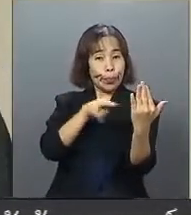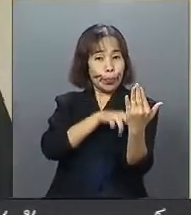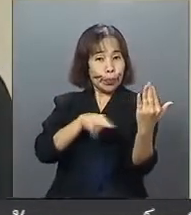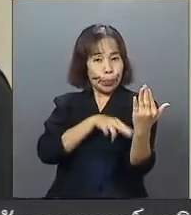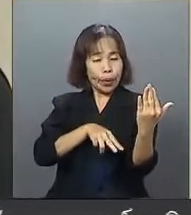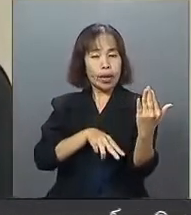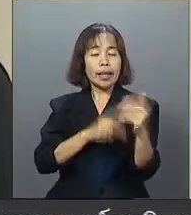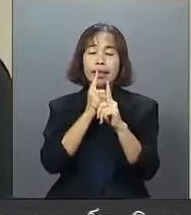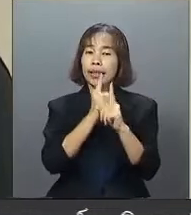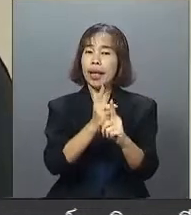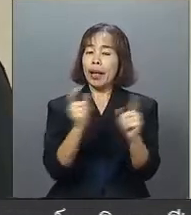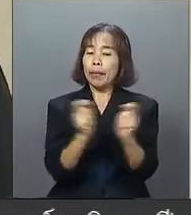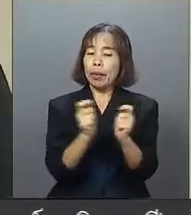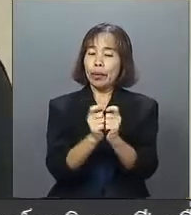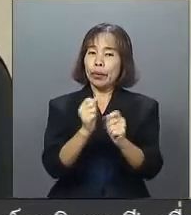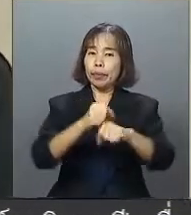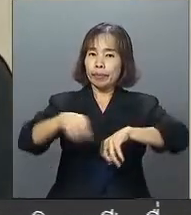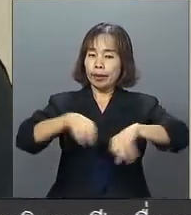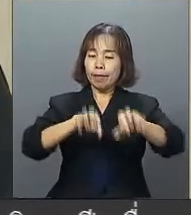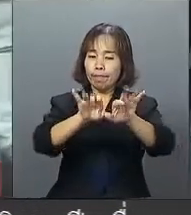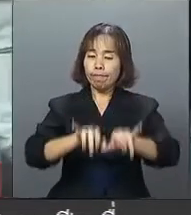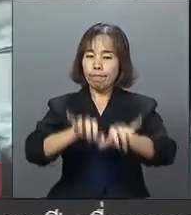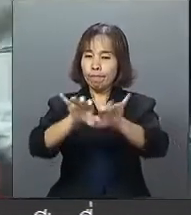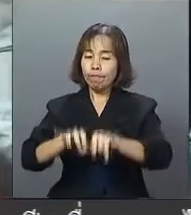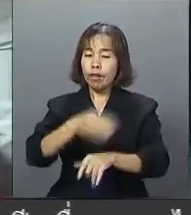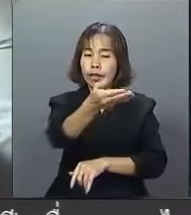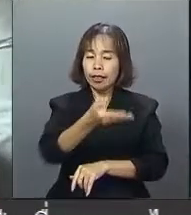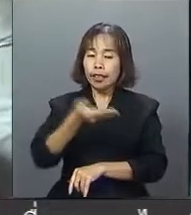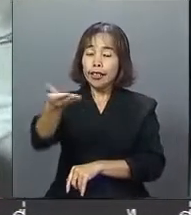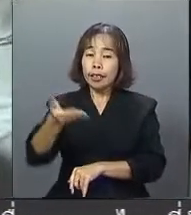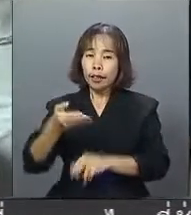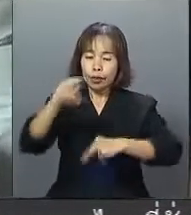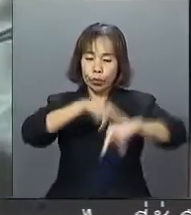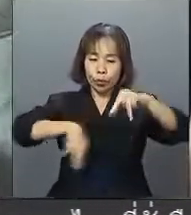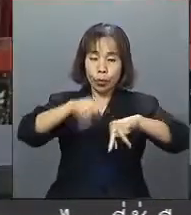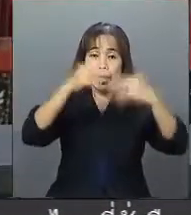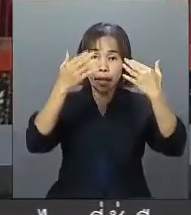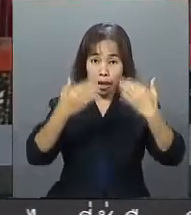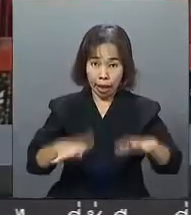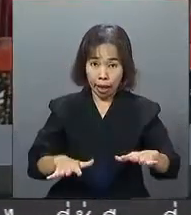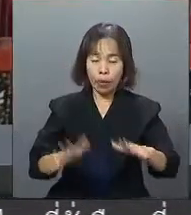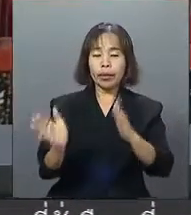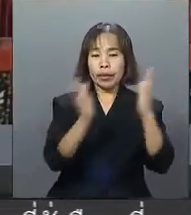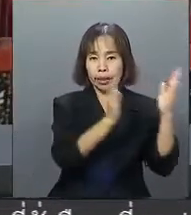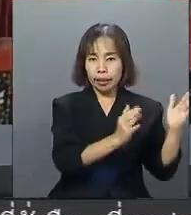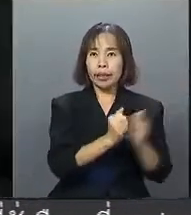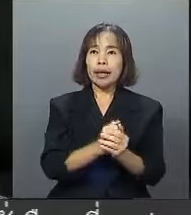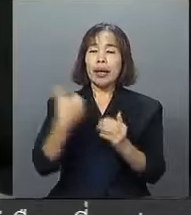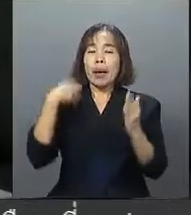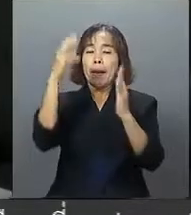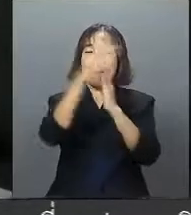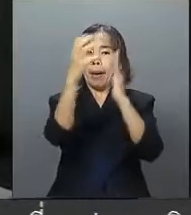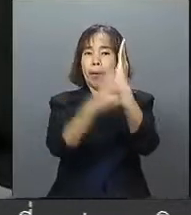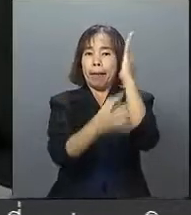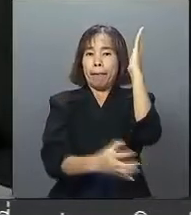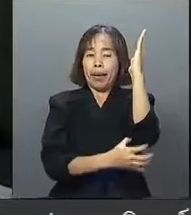ที่อนุกรรมการจัดทำความเห็นแจ้งเชิญทุกฝ่ายในส่วนกลางแล้วจากนี้ก็จะเป็นส่วนของส่วนภูมิภาคซึ่งกำหน